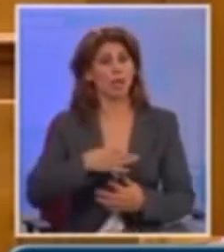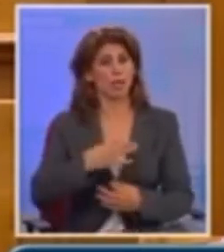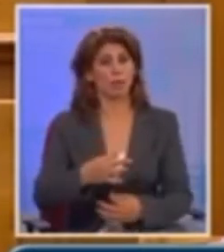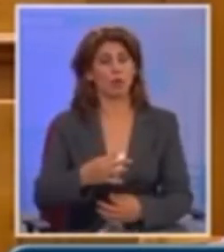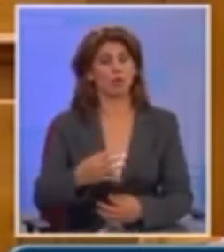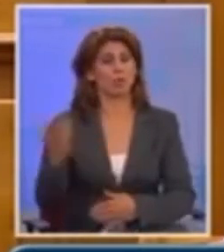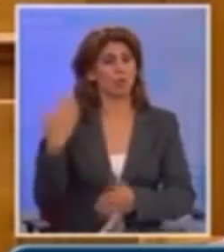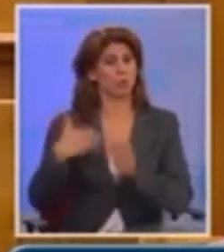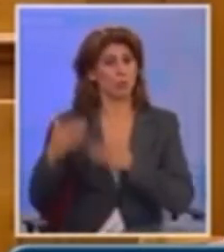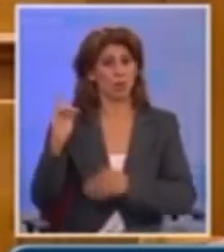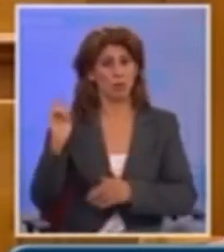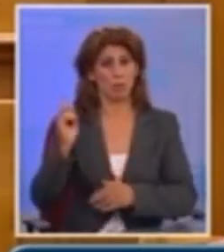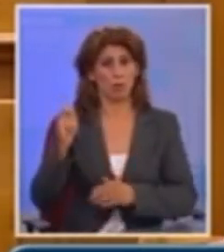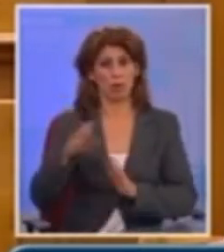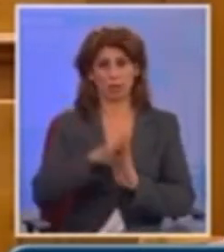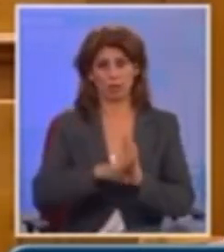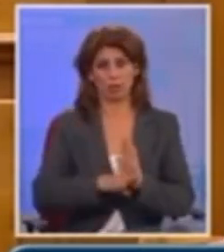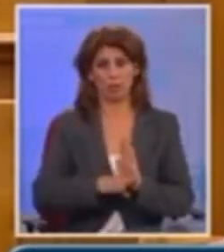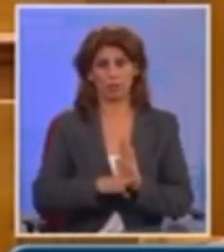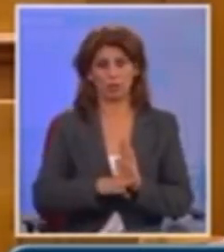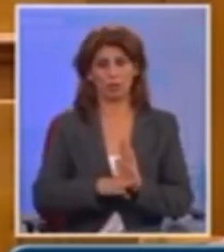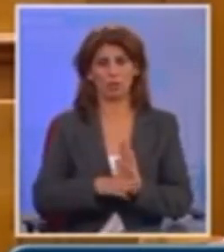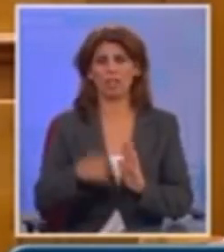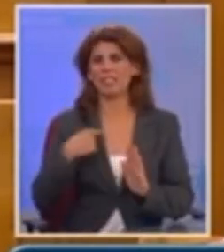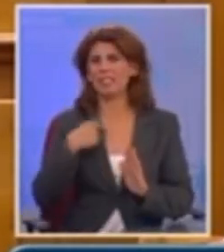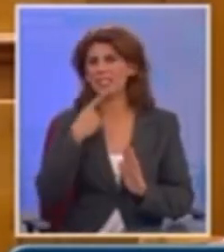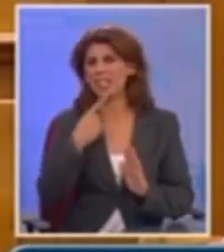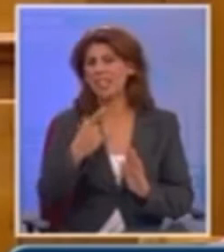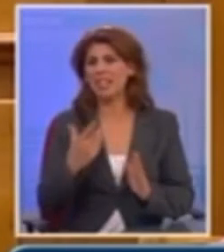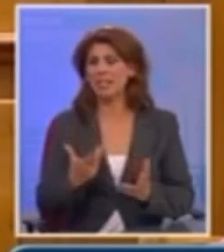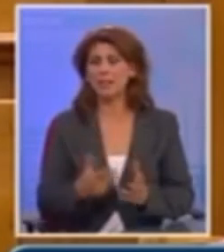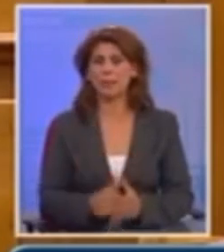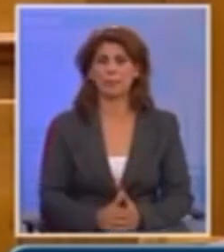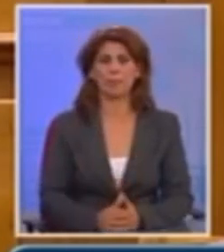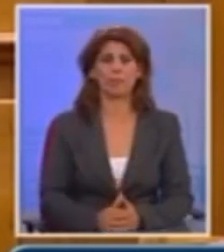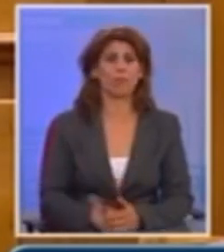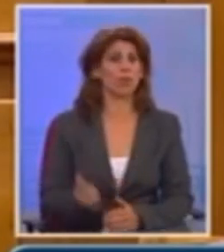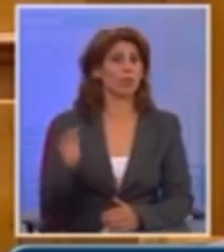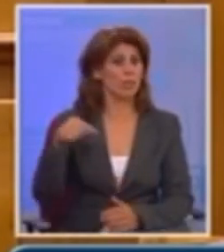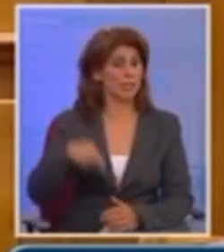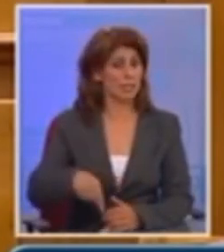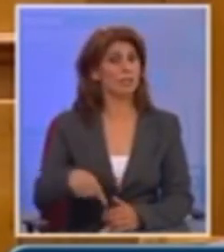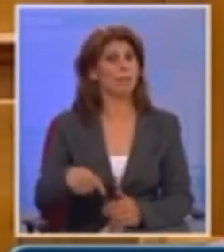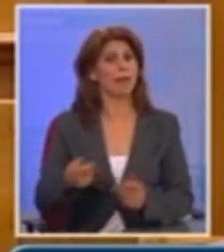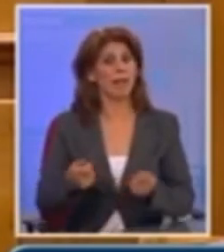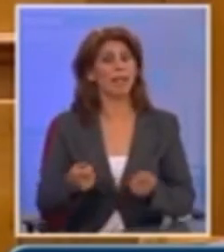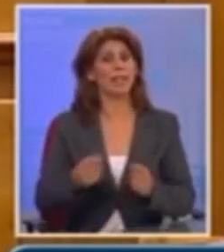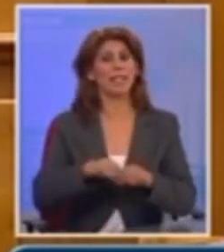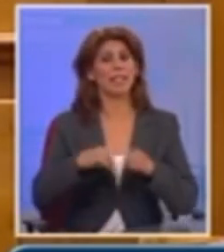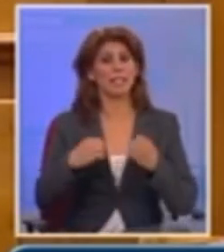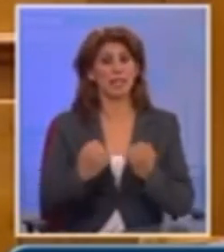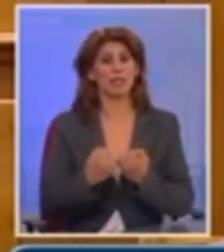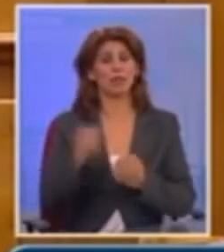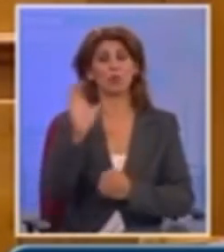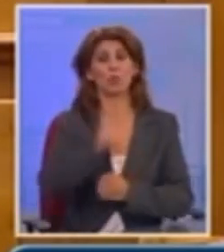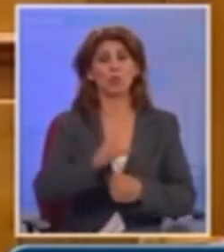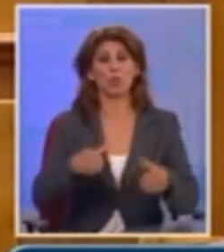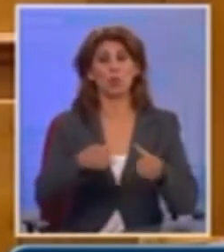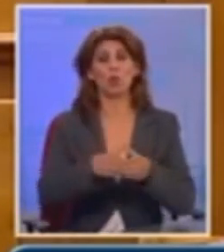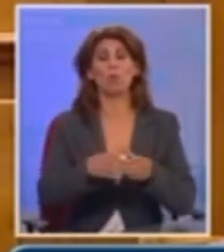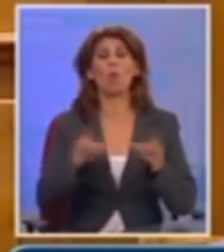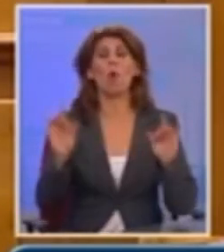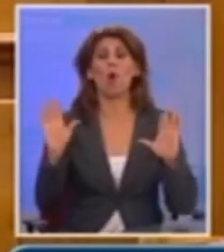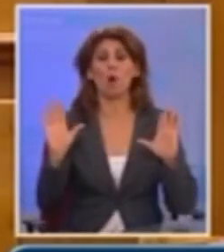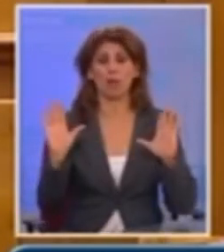του παλαιού πολιτικού συστήματος να λένε ότι σήμερα έγινε συνεδρίαση του Eurogroup